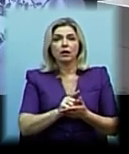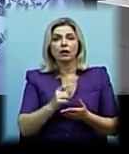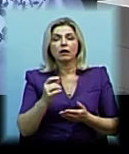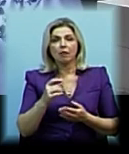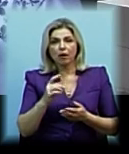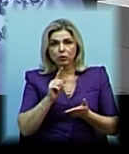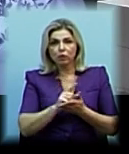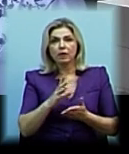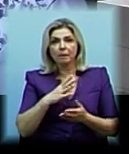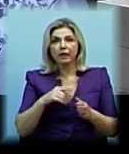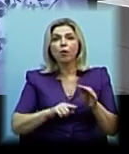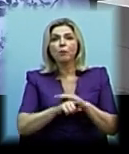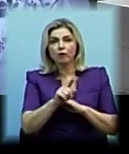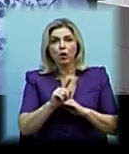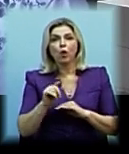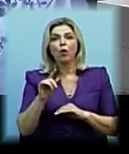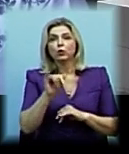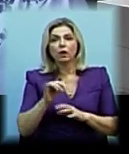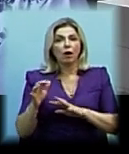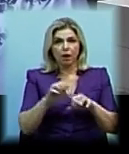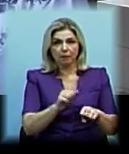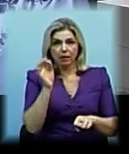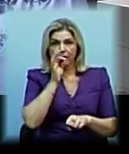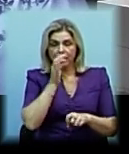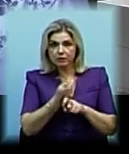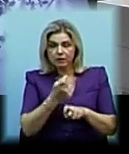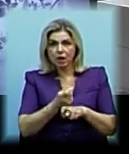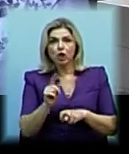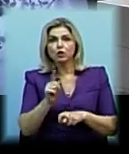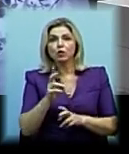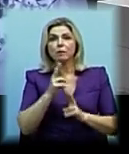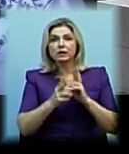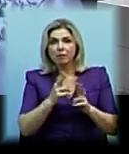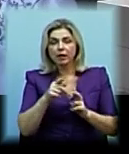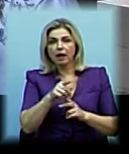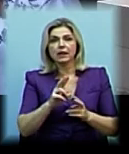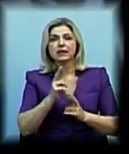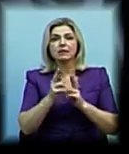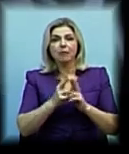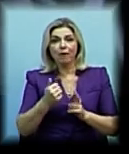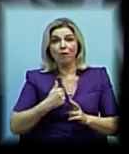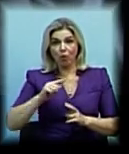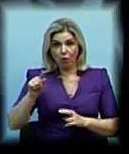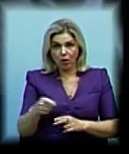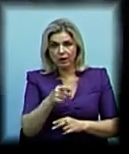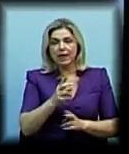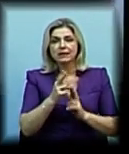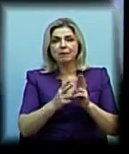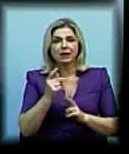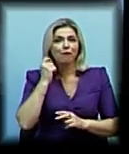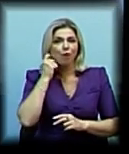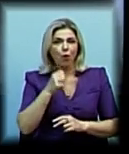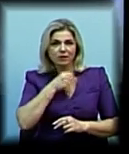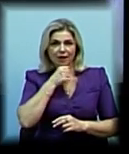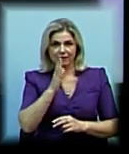прийшли німці. І для того, щоб рятувати воїнів, вона змінила свій вік у паспорті. Робота над